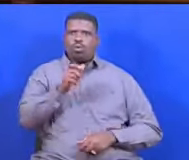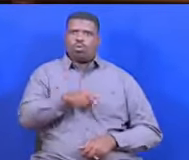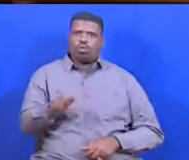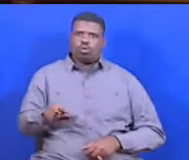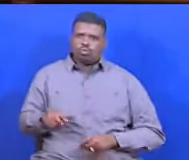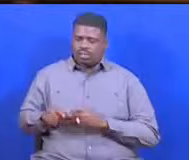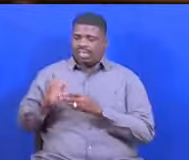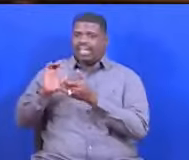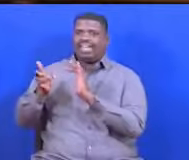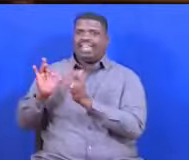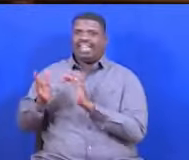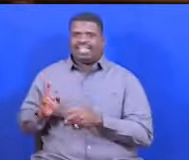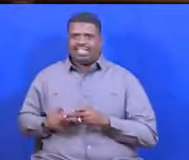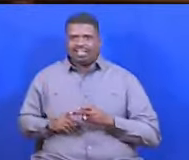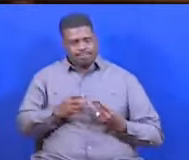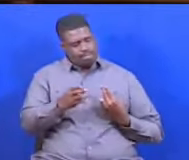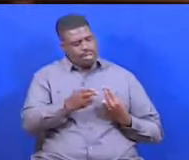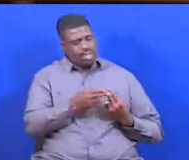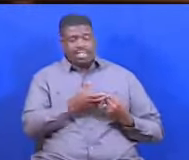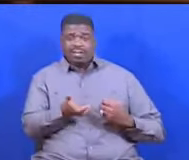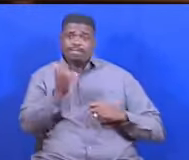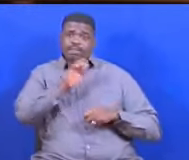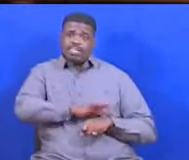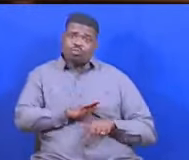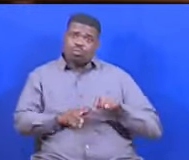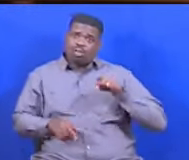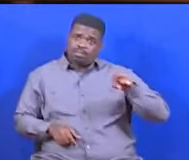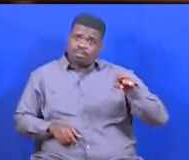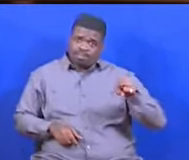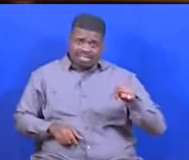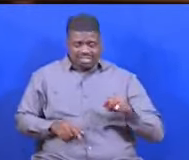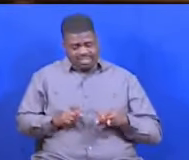mambo ya internet, wako madaktari bingwa pale. Kwa hiyo